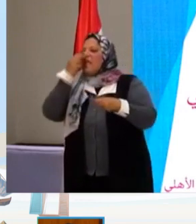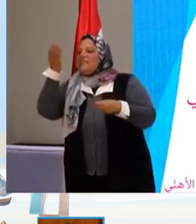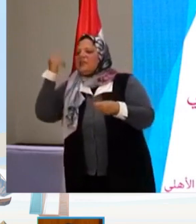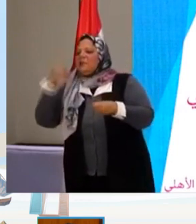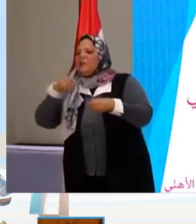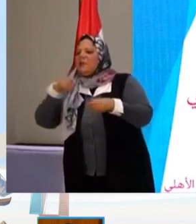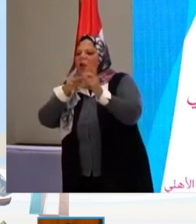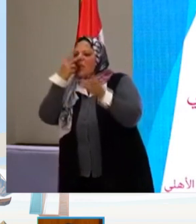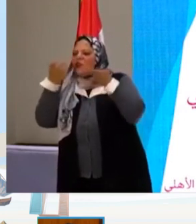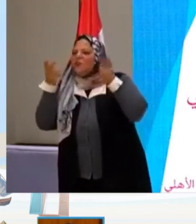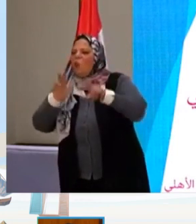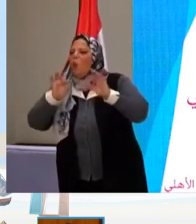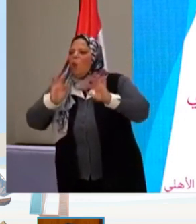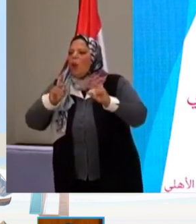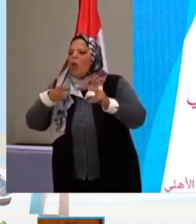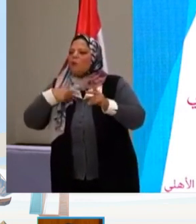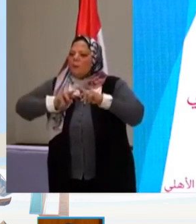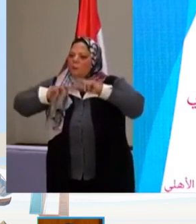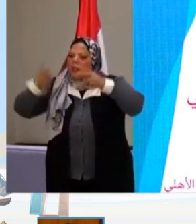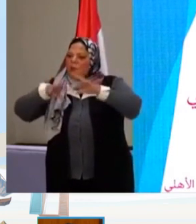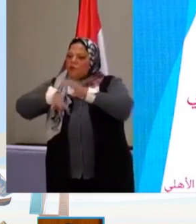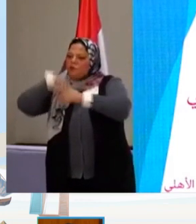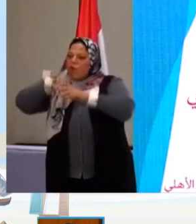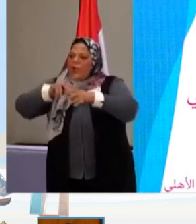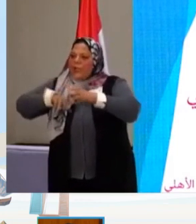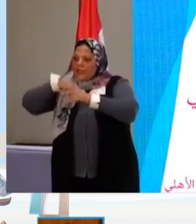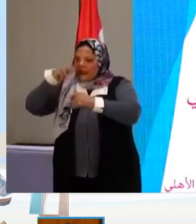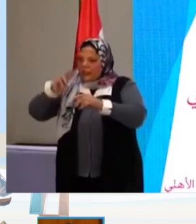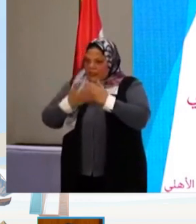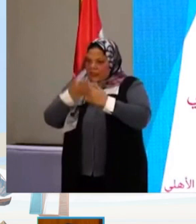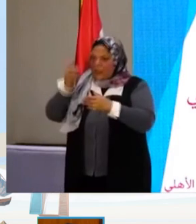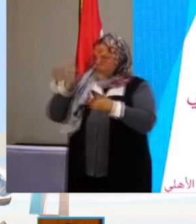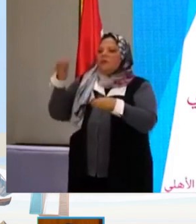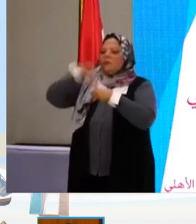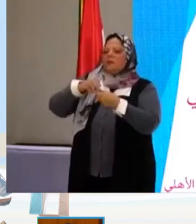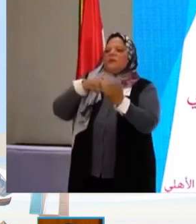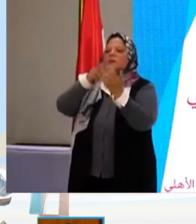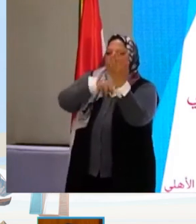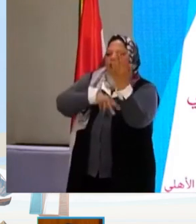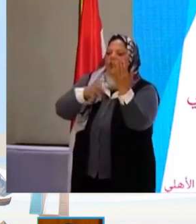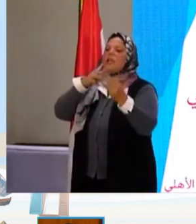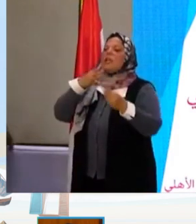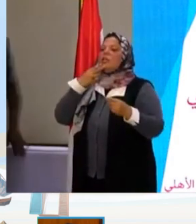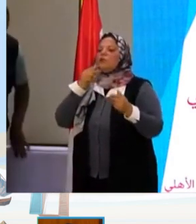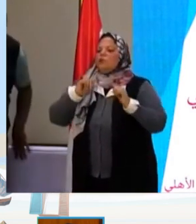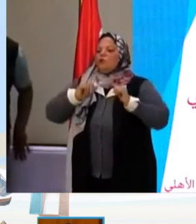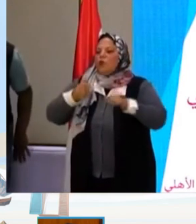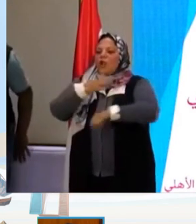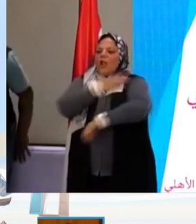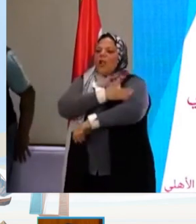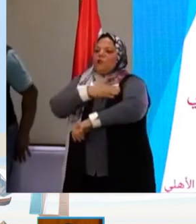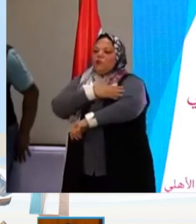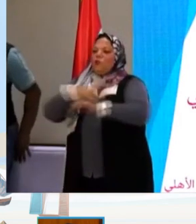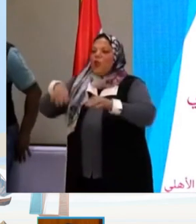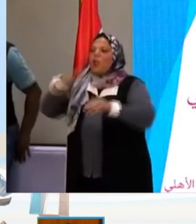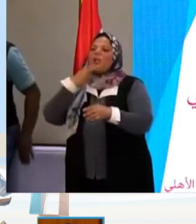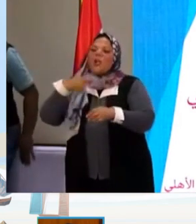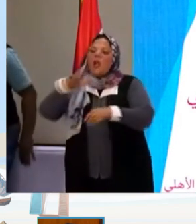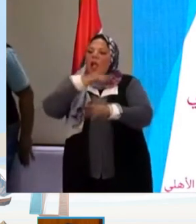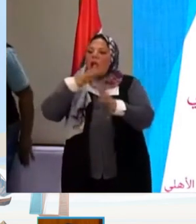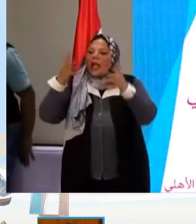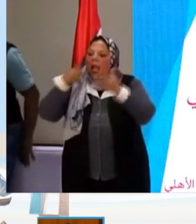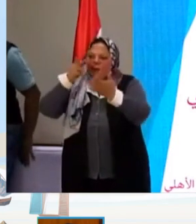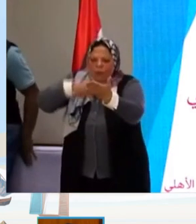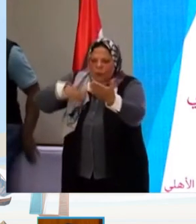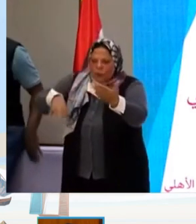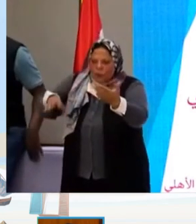استهلاك الكهرباء والميه، سواء نظامها الاساسي وكيفيه اختيار مجالس ادارتها وكيفيه انتخاب مجالس